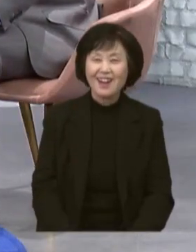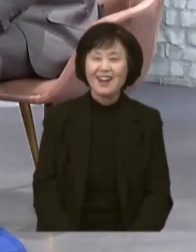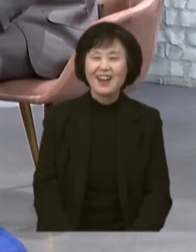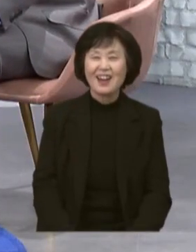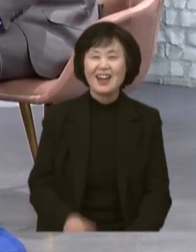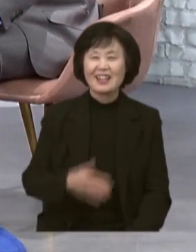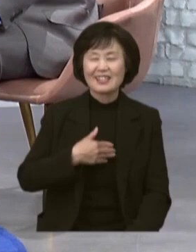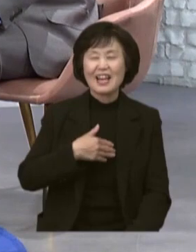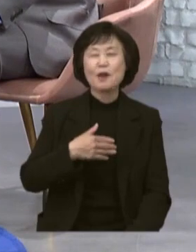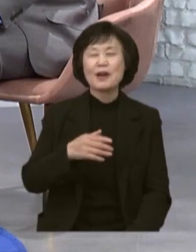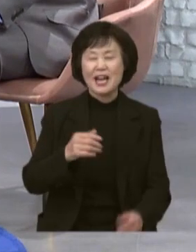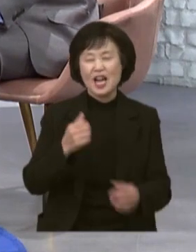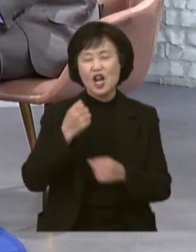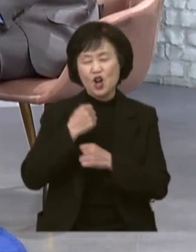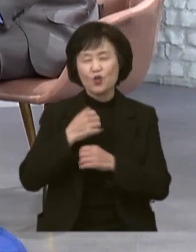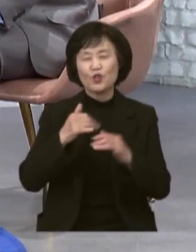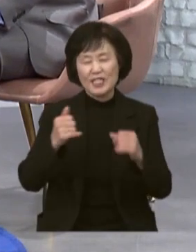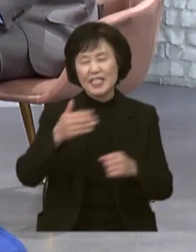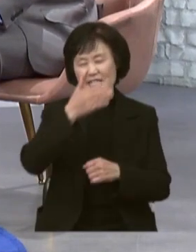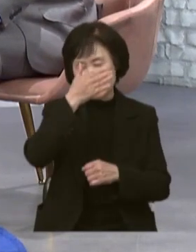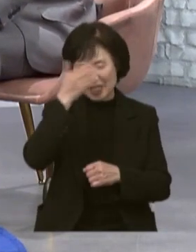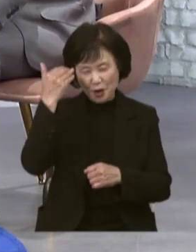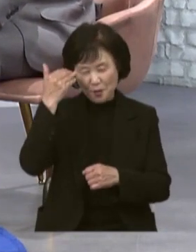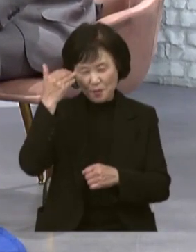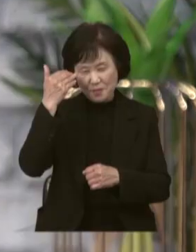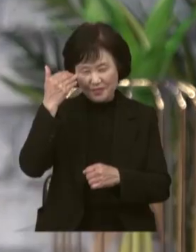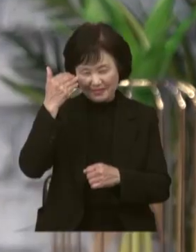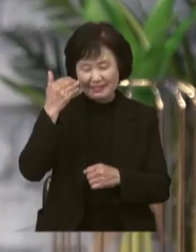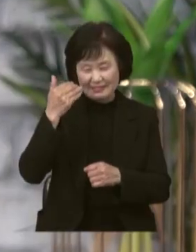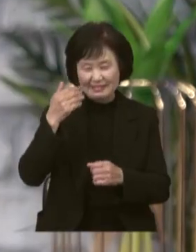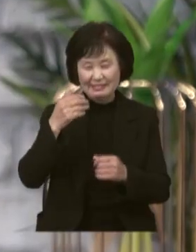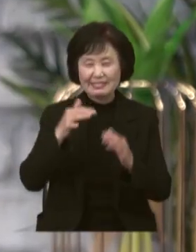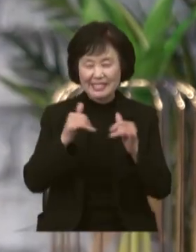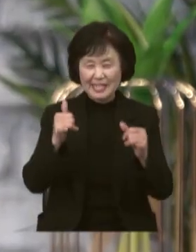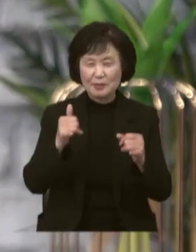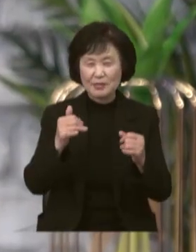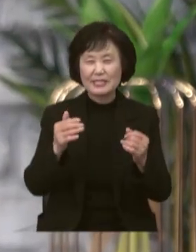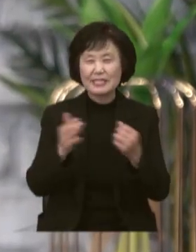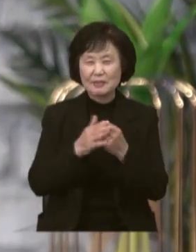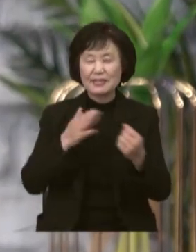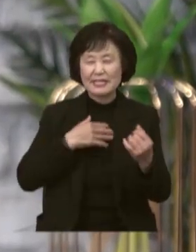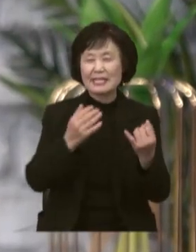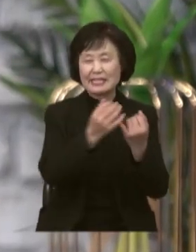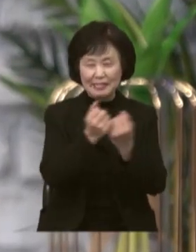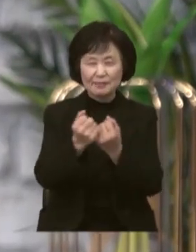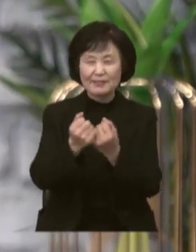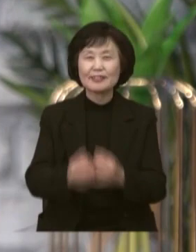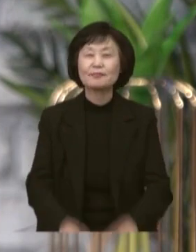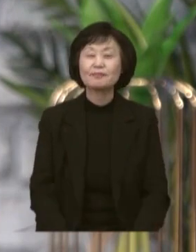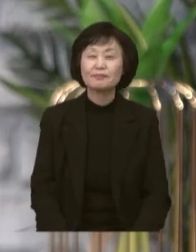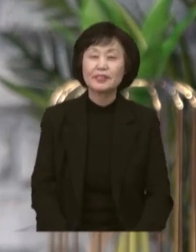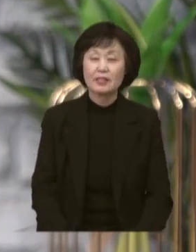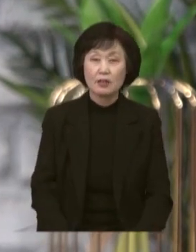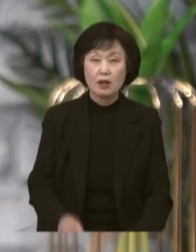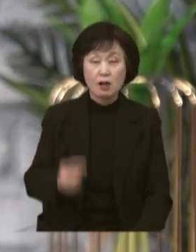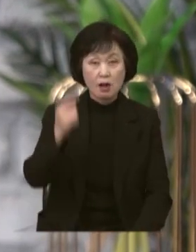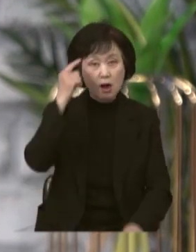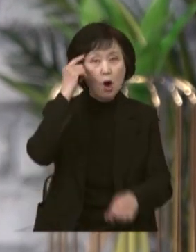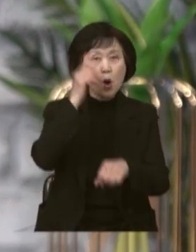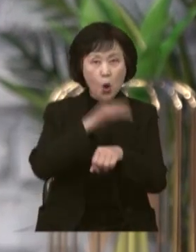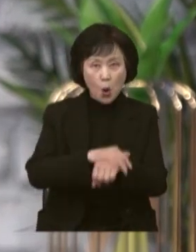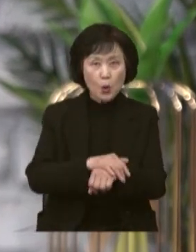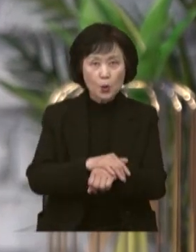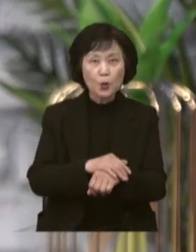왜 연예인들 이렇게 전성기라는 게 있잖아요. 그렇죠. 전성기를 막 누릴 때야.